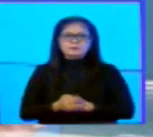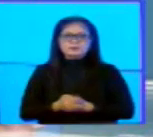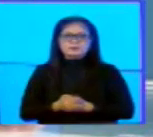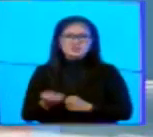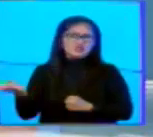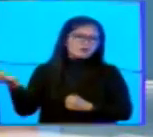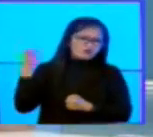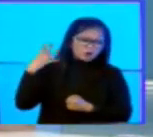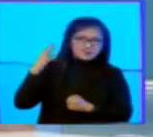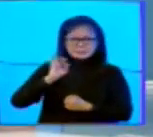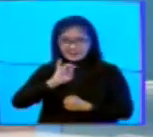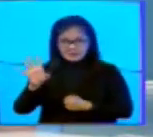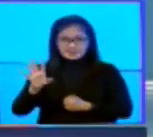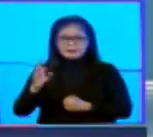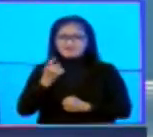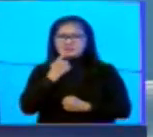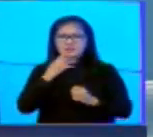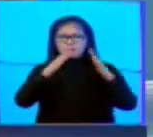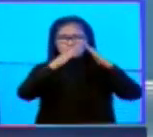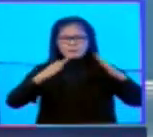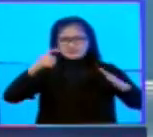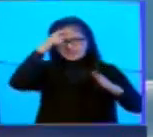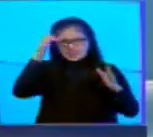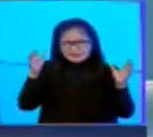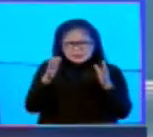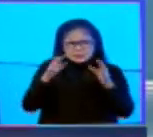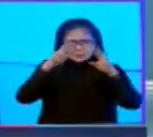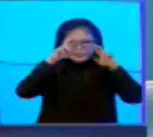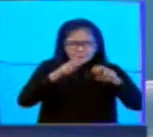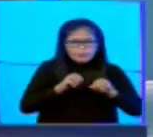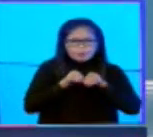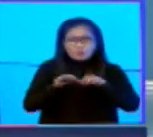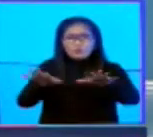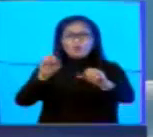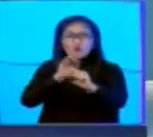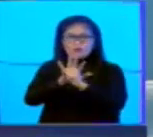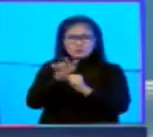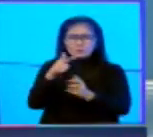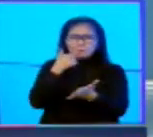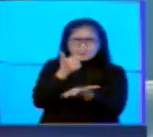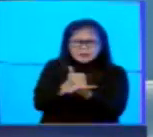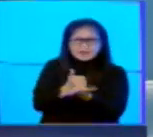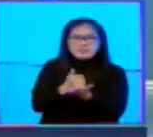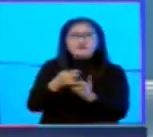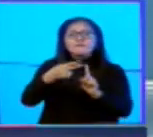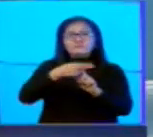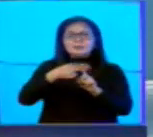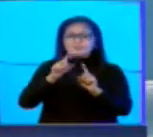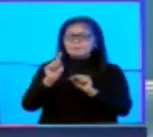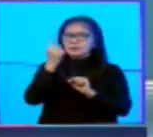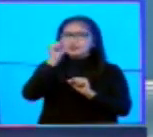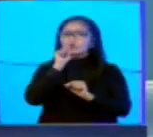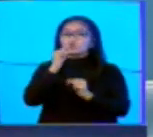Kita beralih ke informasi lainnya, pemirsa. Peran puskesmas dalam mendeteksi paparan virus corona sangat penting karena menjadi faskes pertama bagi